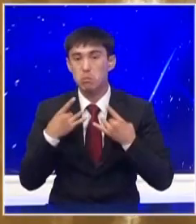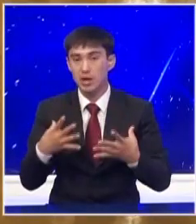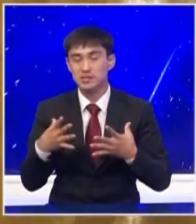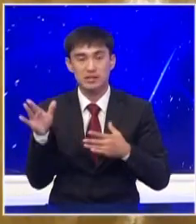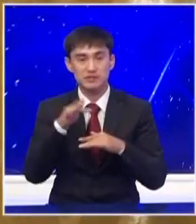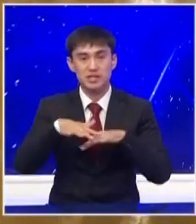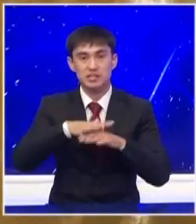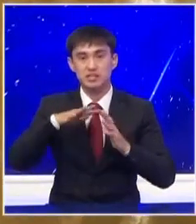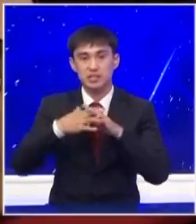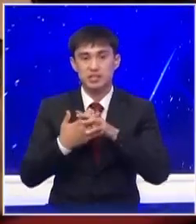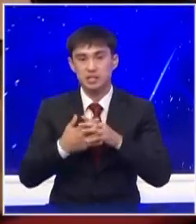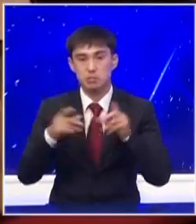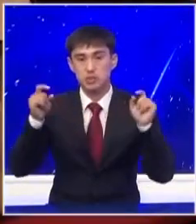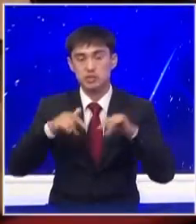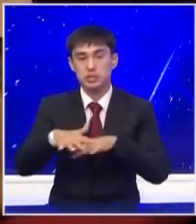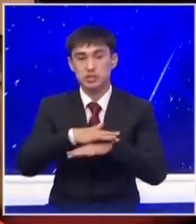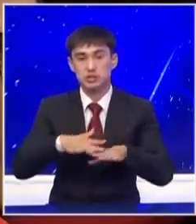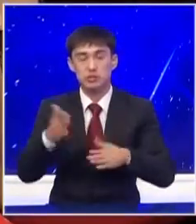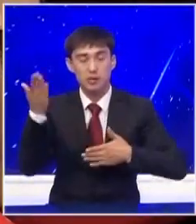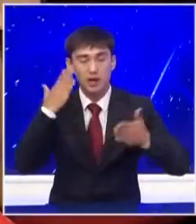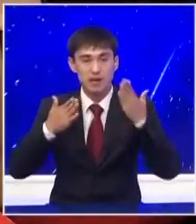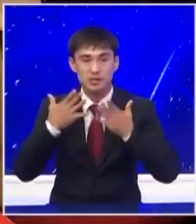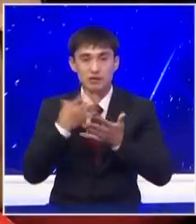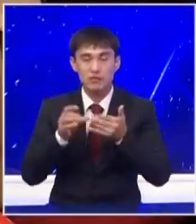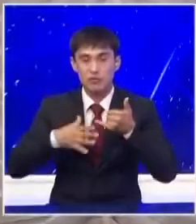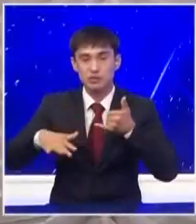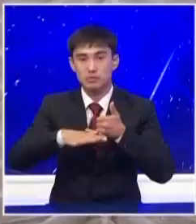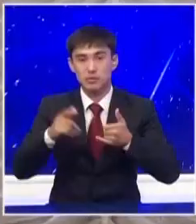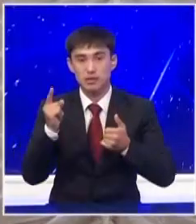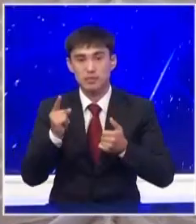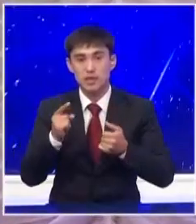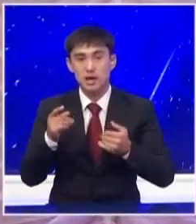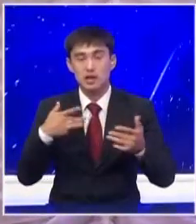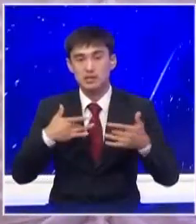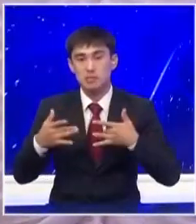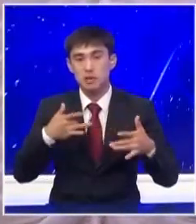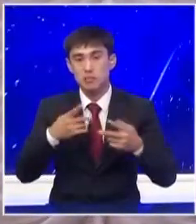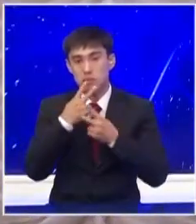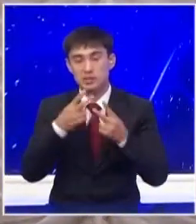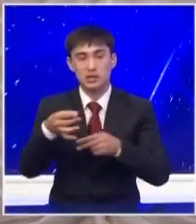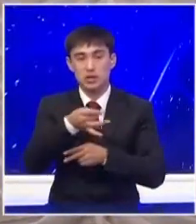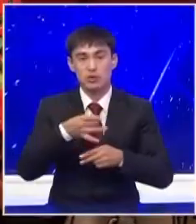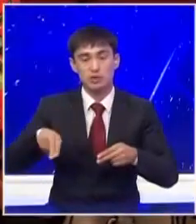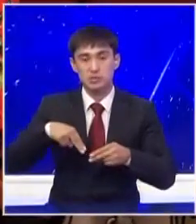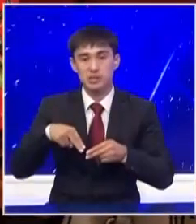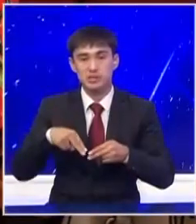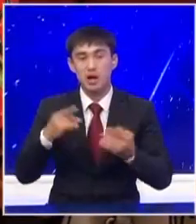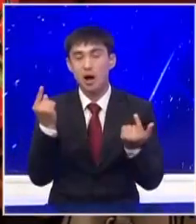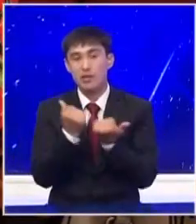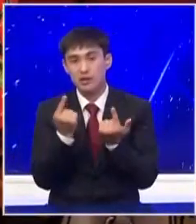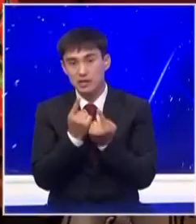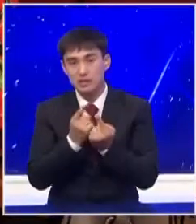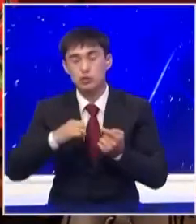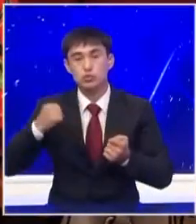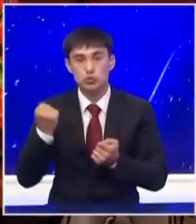для всех сельчан, пришедших на торжество, чтобы разделить радость своего земляка. Гостями мероприятия стали также представители районной администрации, одноклассники и